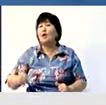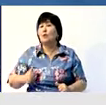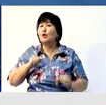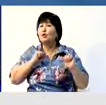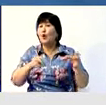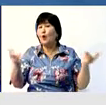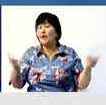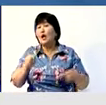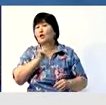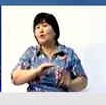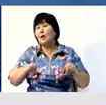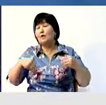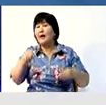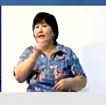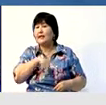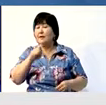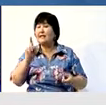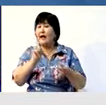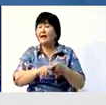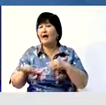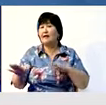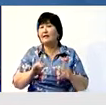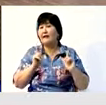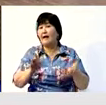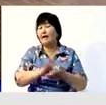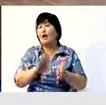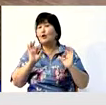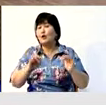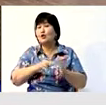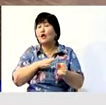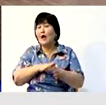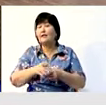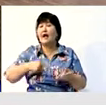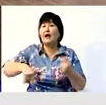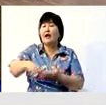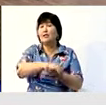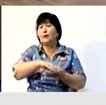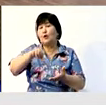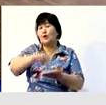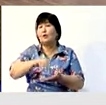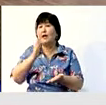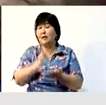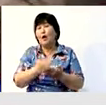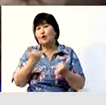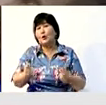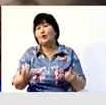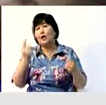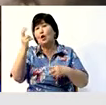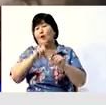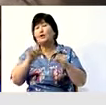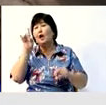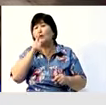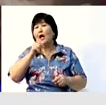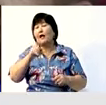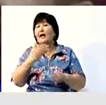қорғауы тиіс. Ал жұмыс беруші мен еңбеккердің арасындағы жасалған келісімнің дұрыс жүзеге асуына кәсіподақ ұйымы кепіл болады. Сондықтан ірі өндіріс пен